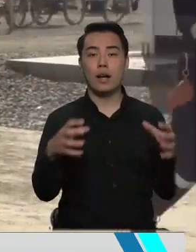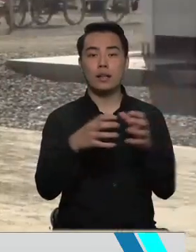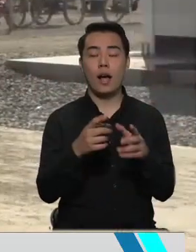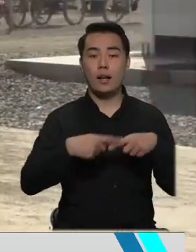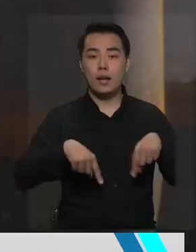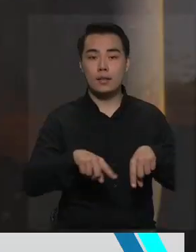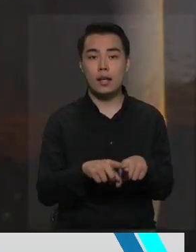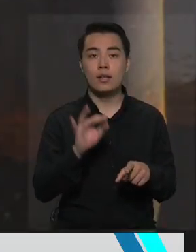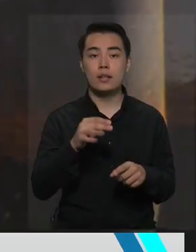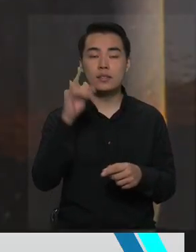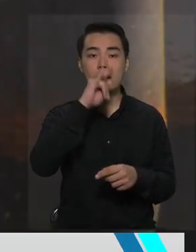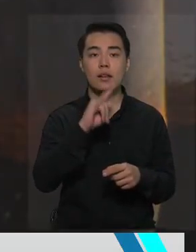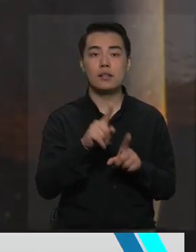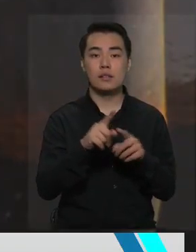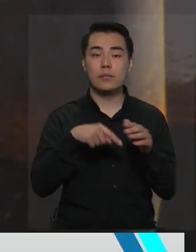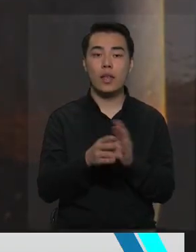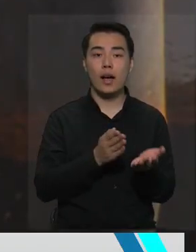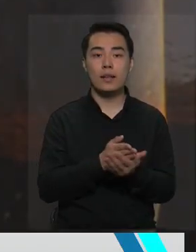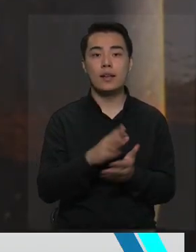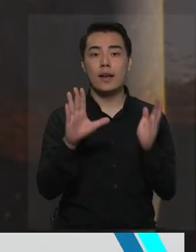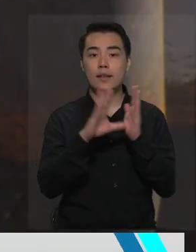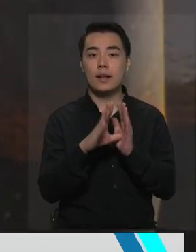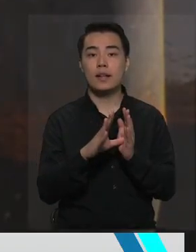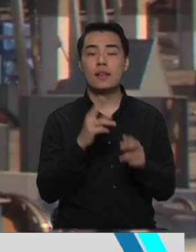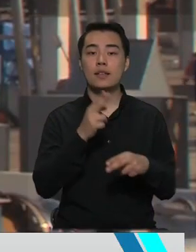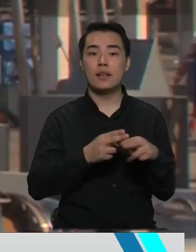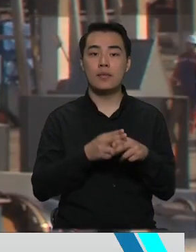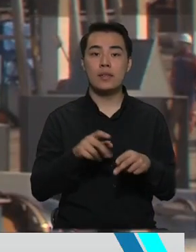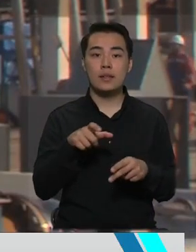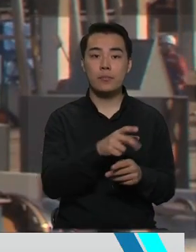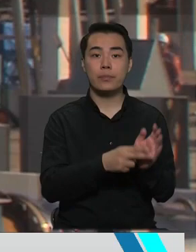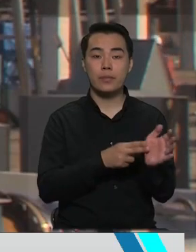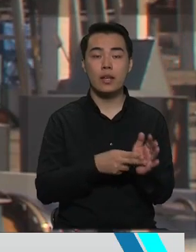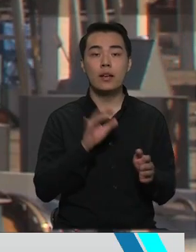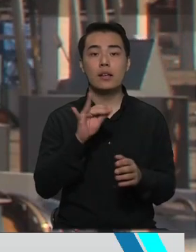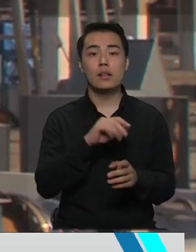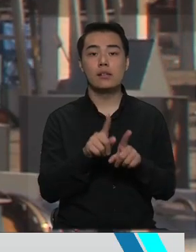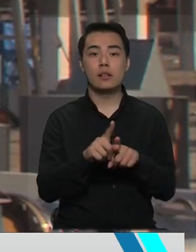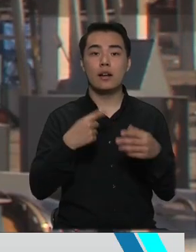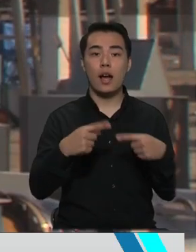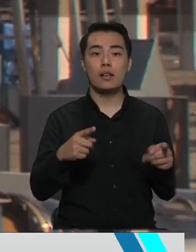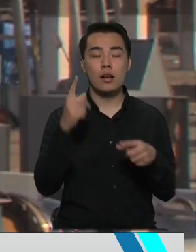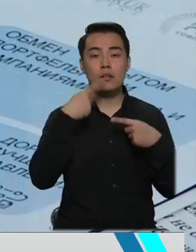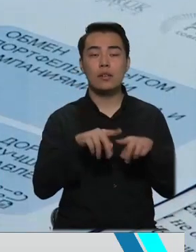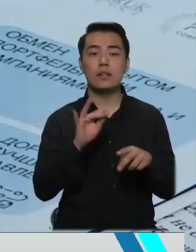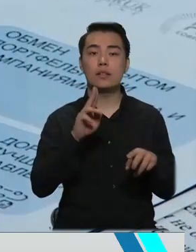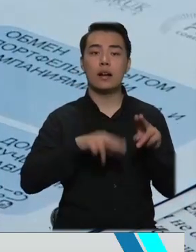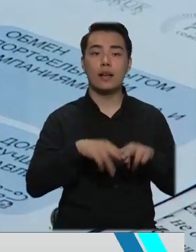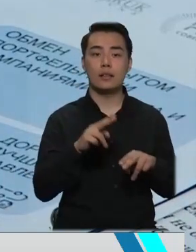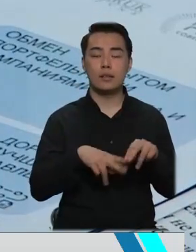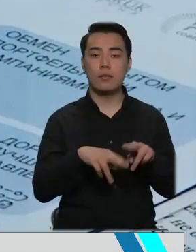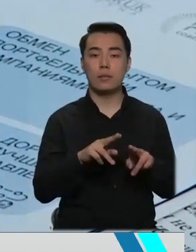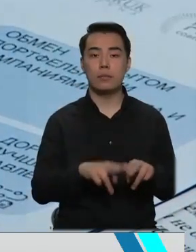организаций нефтегазовой отрасли энергетики железнодорожной сфере коммуникациях и строительстве